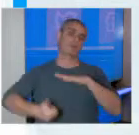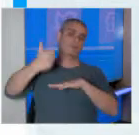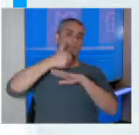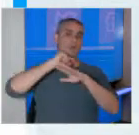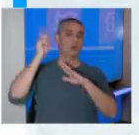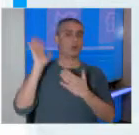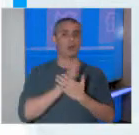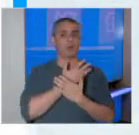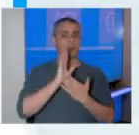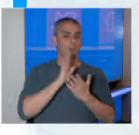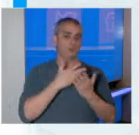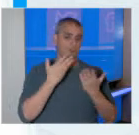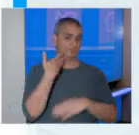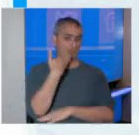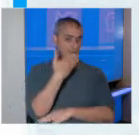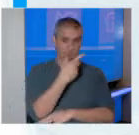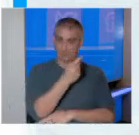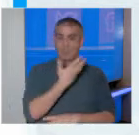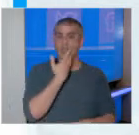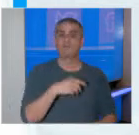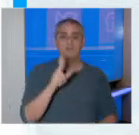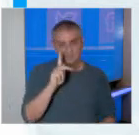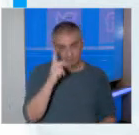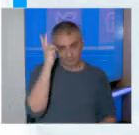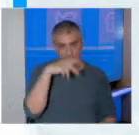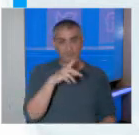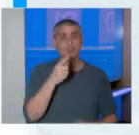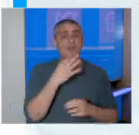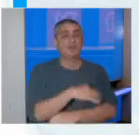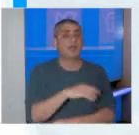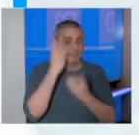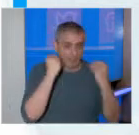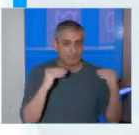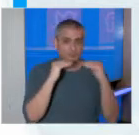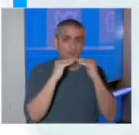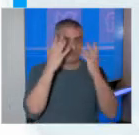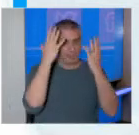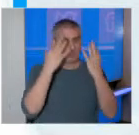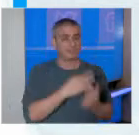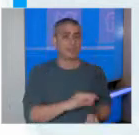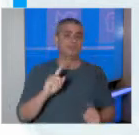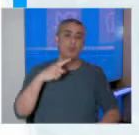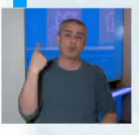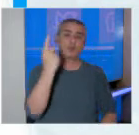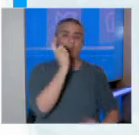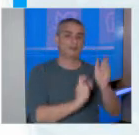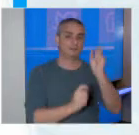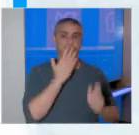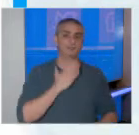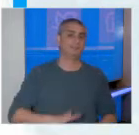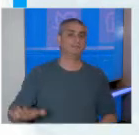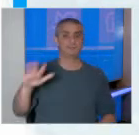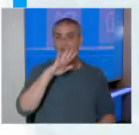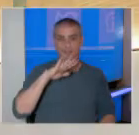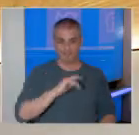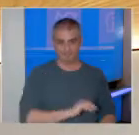מעל לכל החלטות המדינה. הרב קניאבסקי יבין שדם חרדי שווה לדם של כל